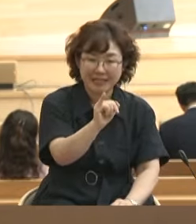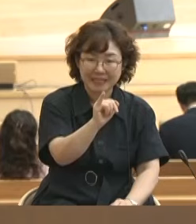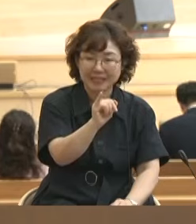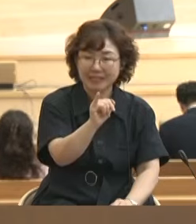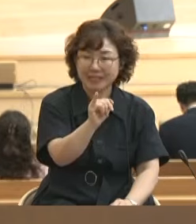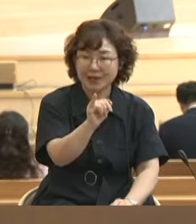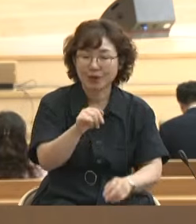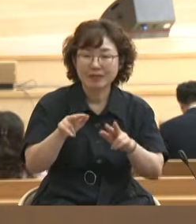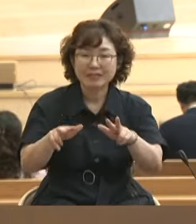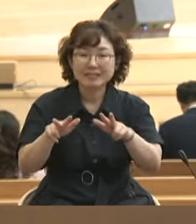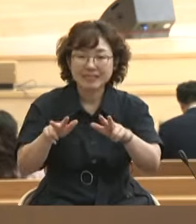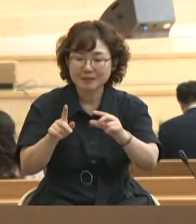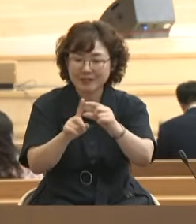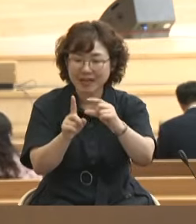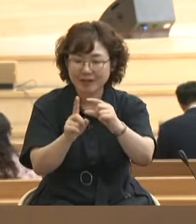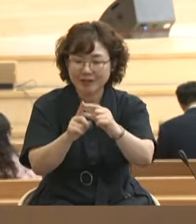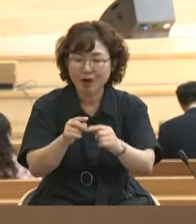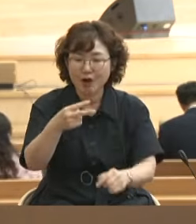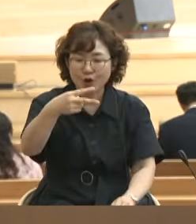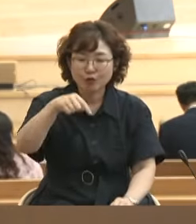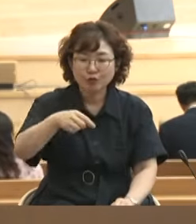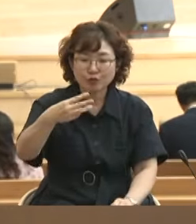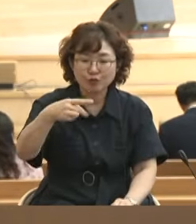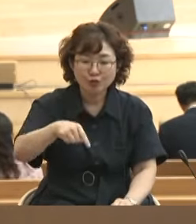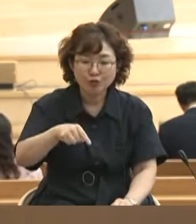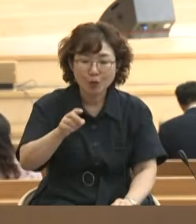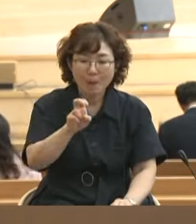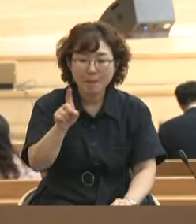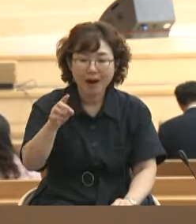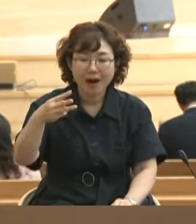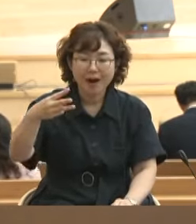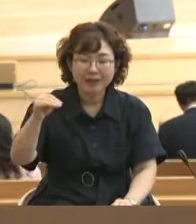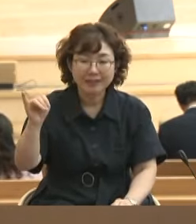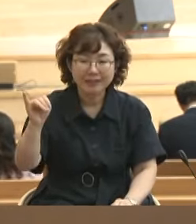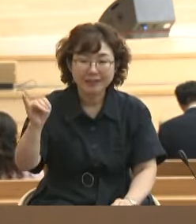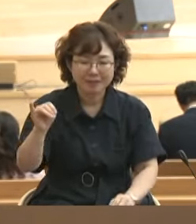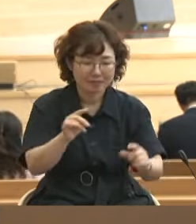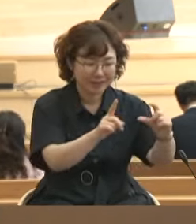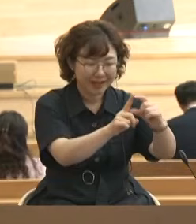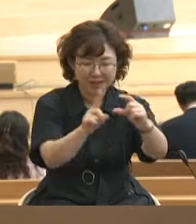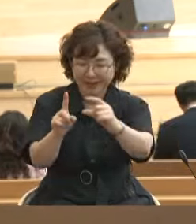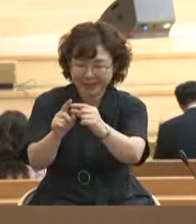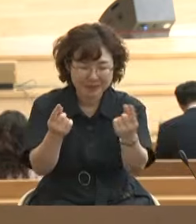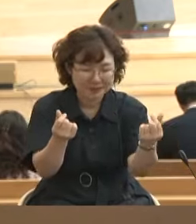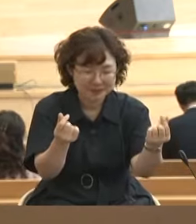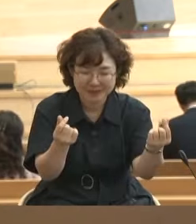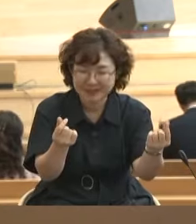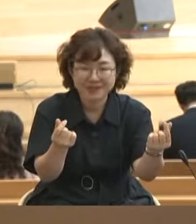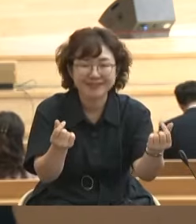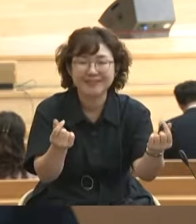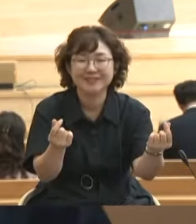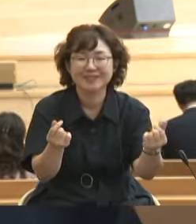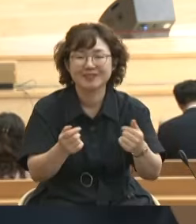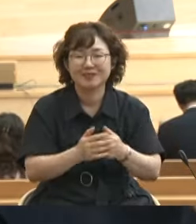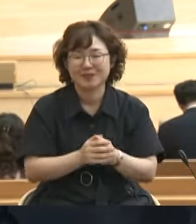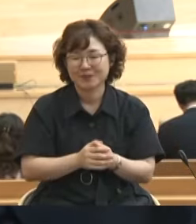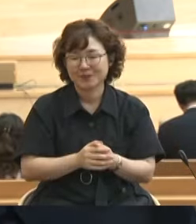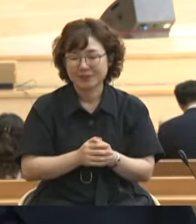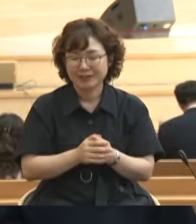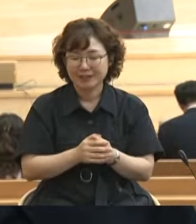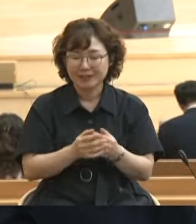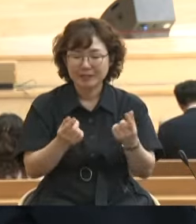두루마기였고 여기에는 뭐예요? 두루마리. 나는 이런 거 보면 너무 재밌어. 이게